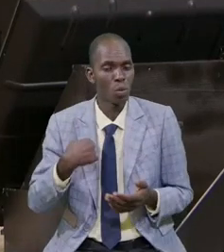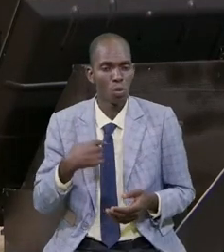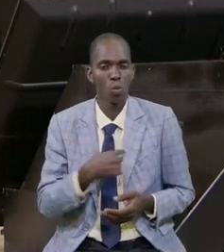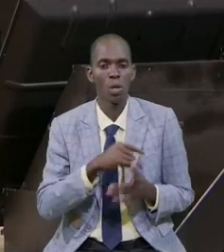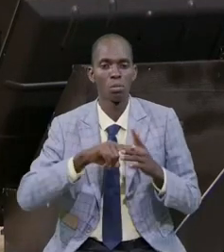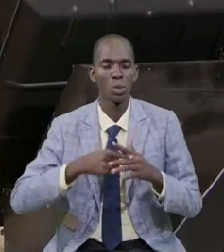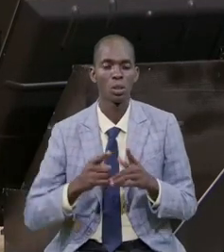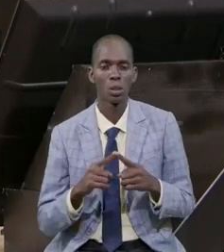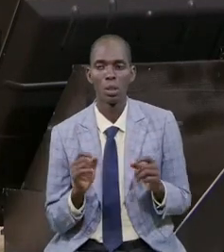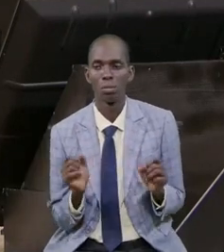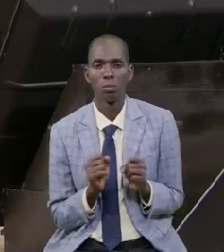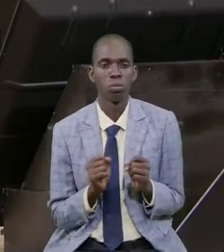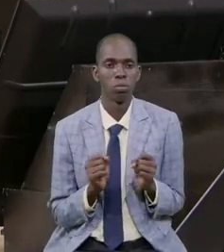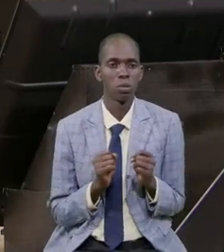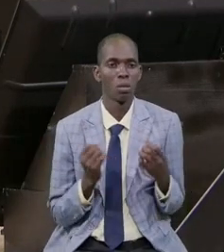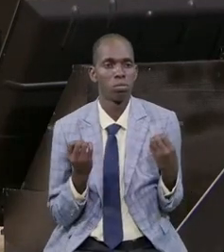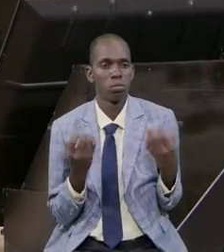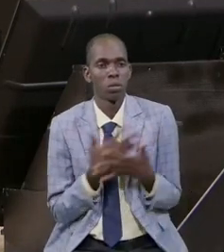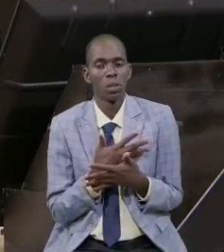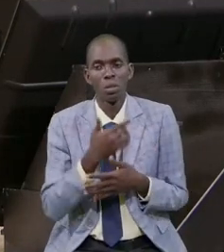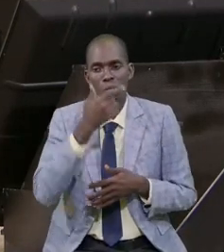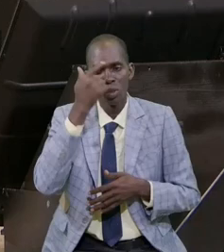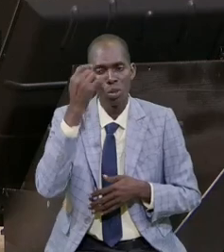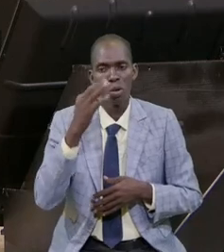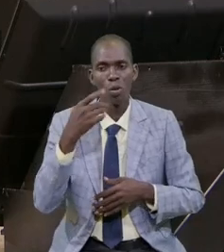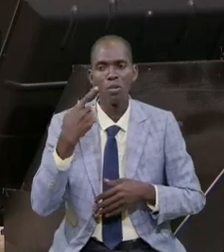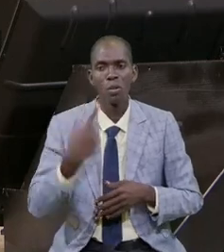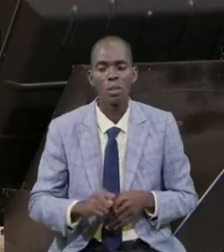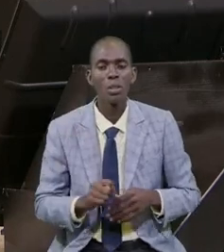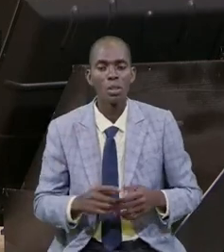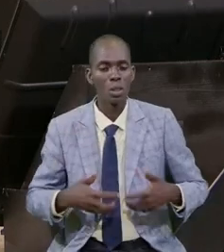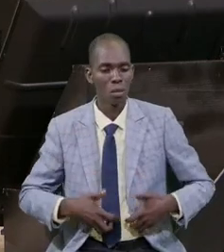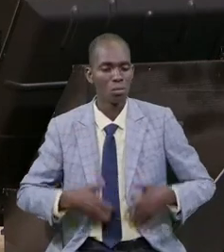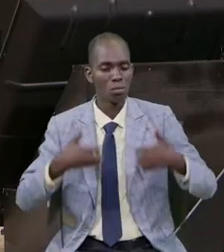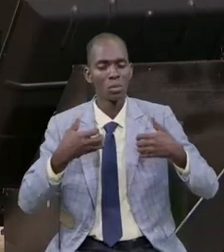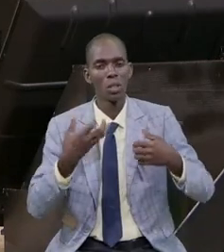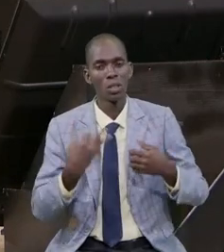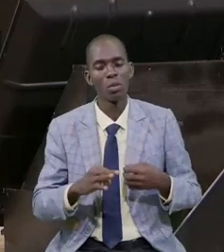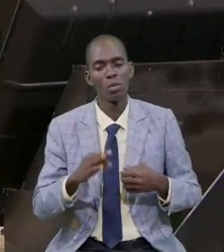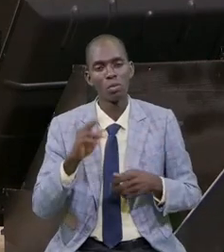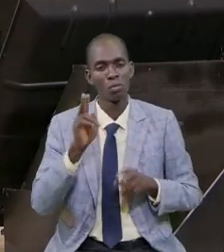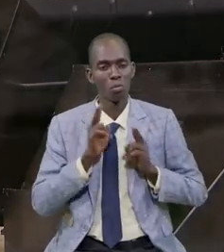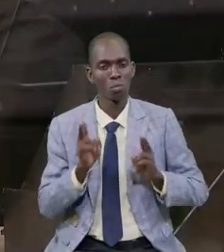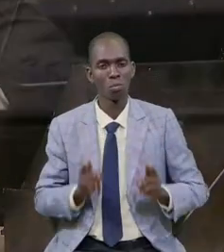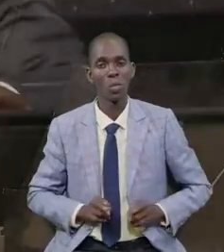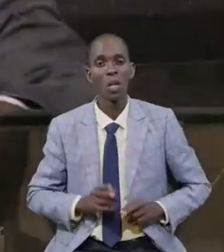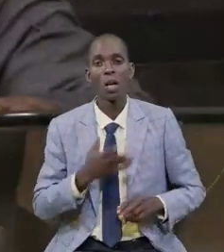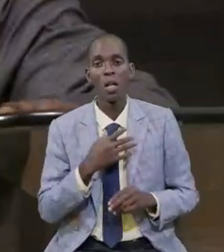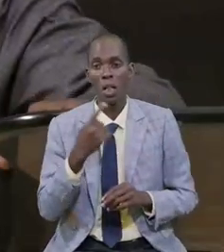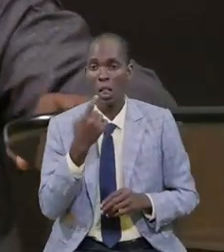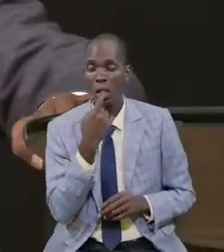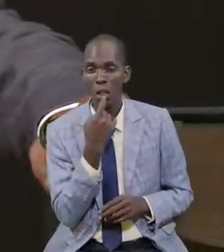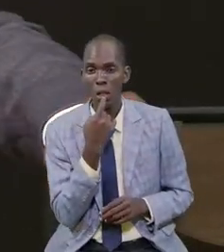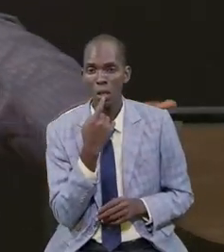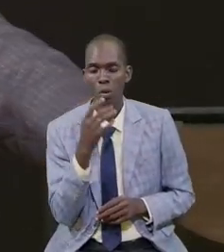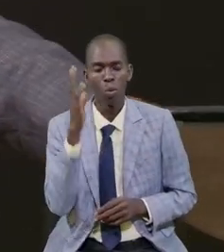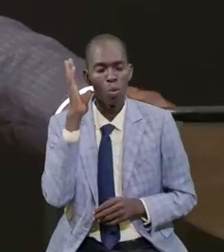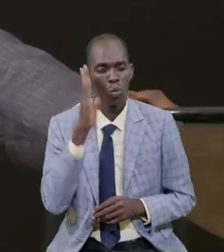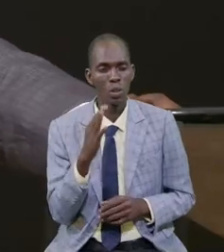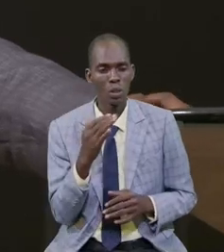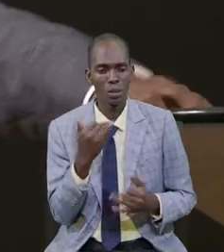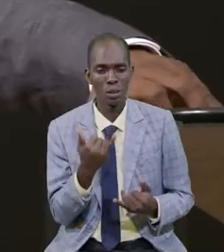tremble et on a peur à cause de la furie, de la colère des hommes. Et la langue va